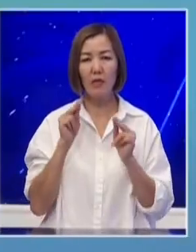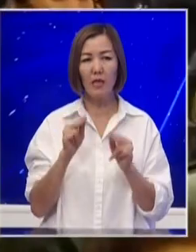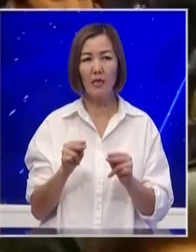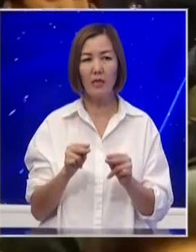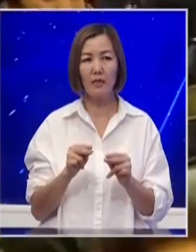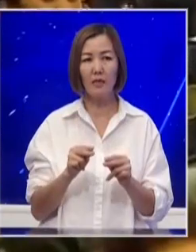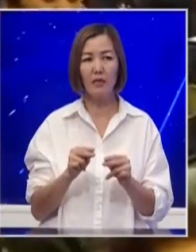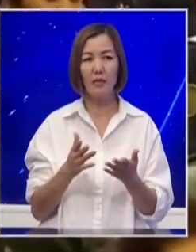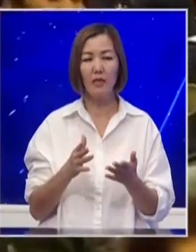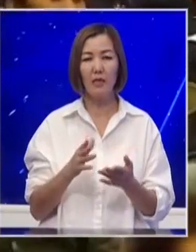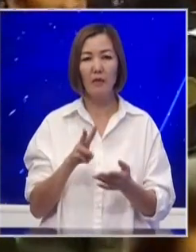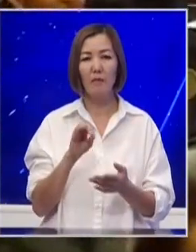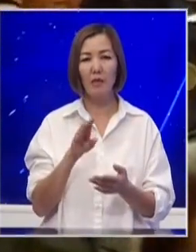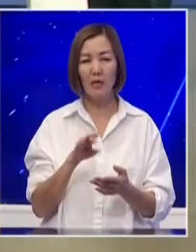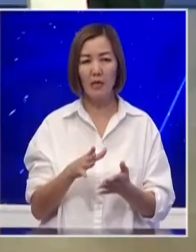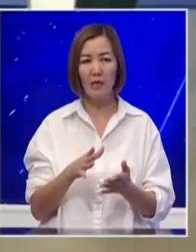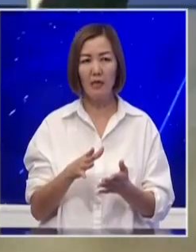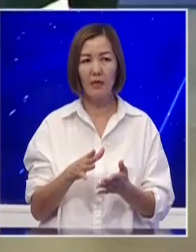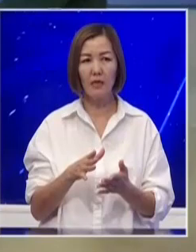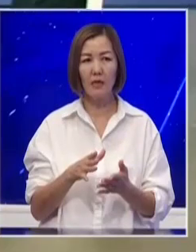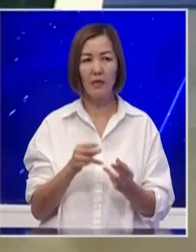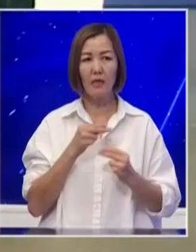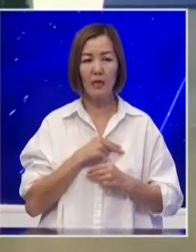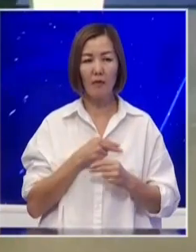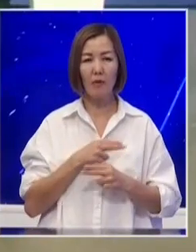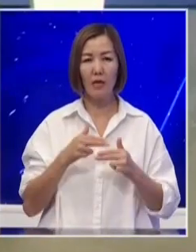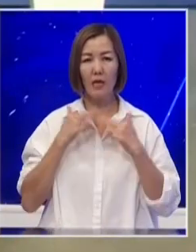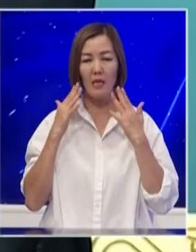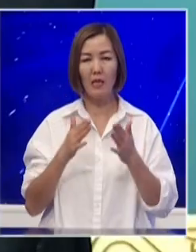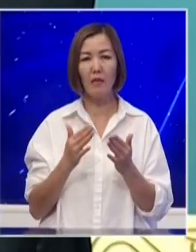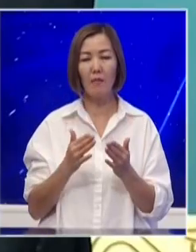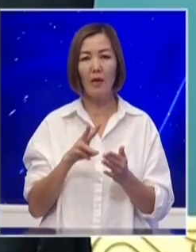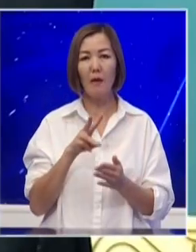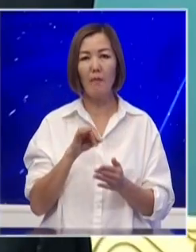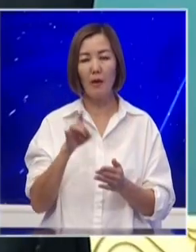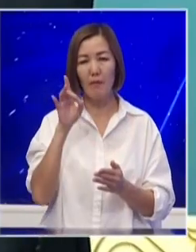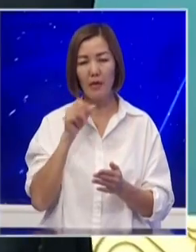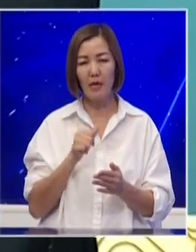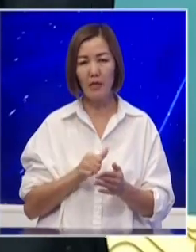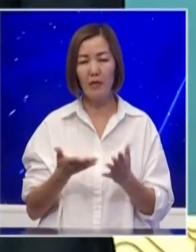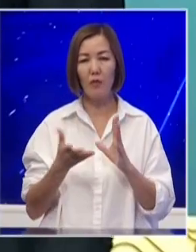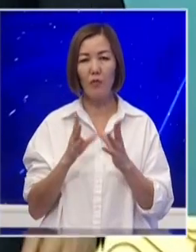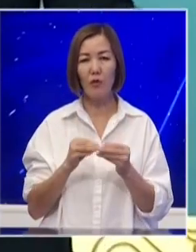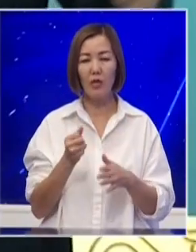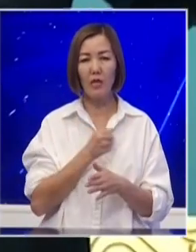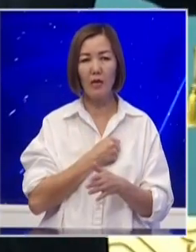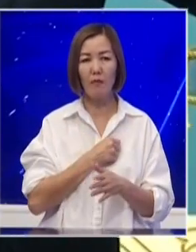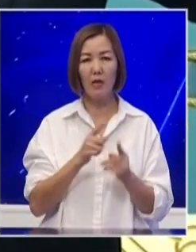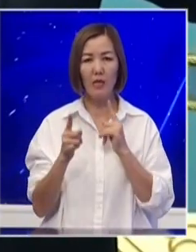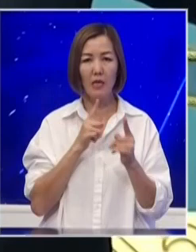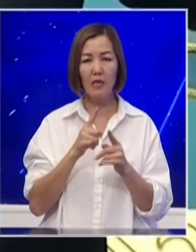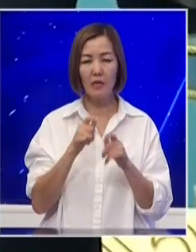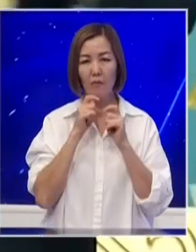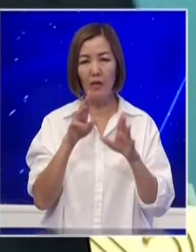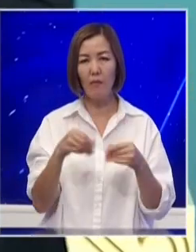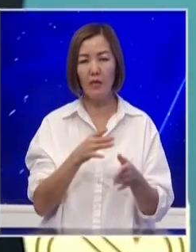Мейір Алдабергеновті биік шыңға шығарды. Еңбек еленіп, биыл мамыр айында өткен бүкіл армиялық кеңесте